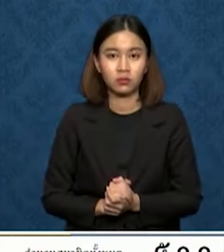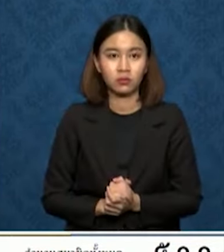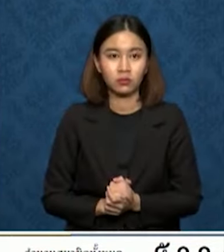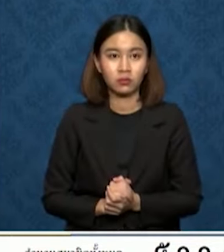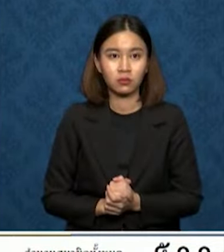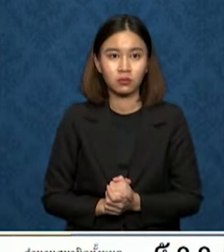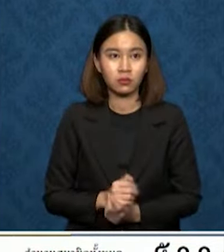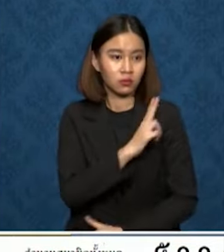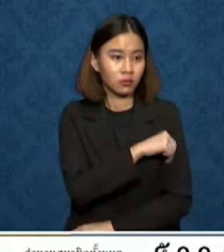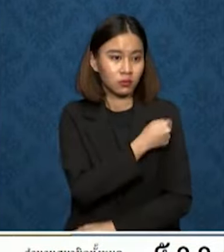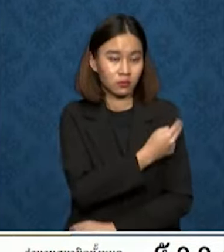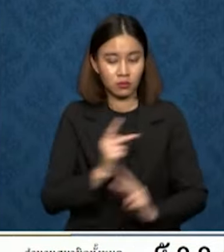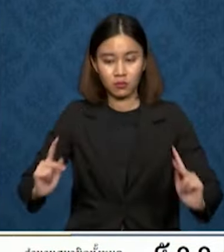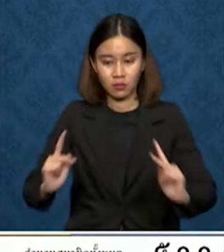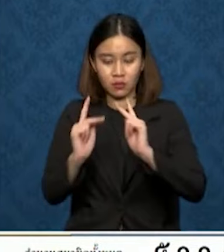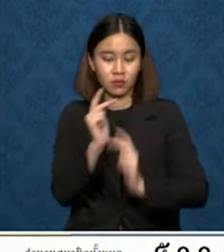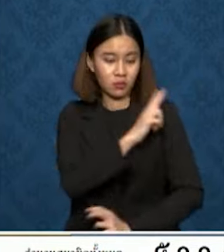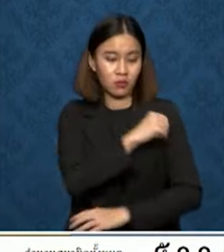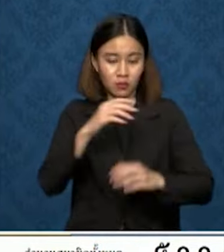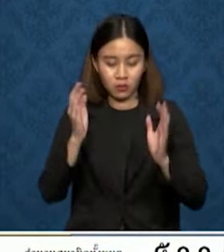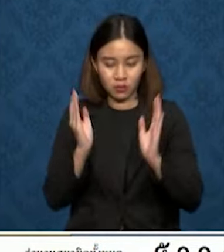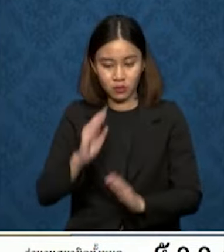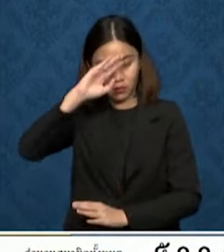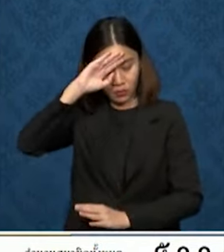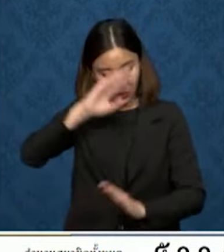เป็นโงยาบาลของกระชวง bisous ลงรพดปวยได้ทั้หมด